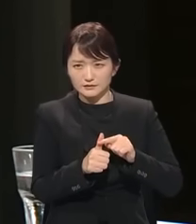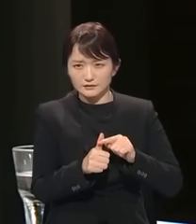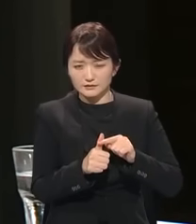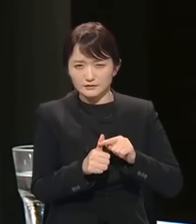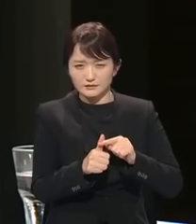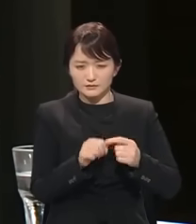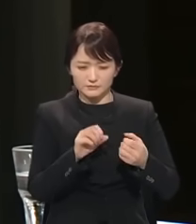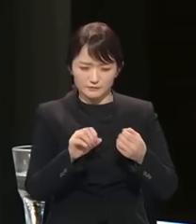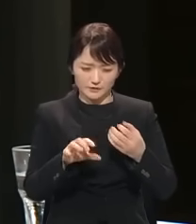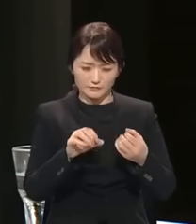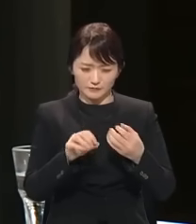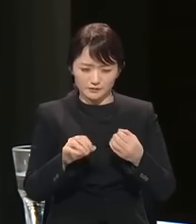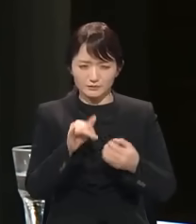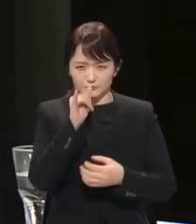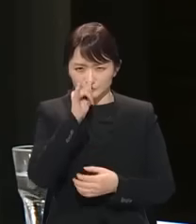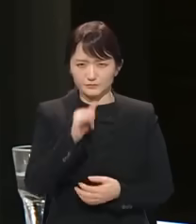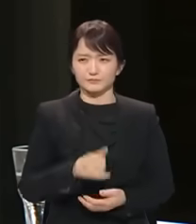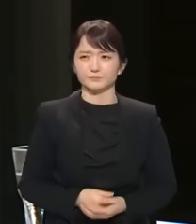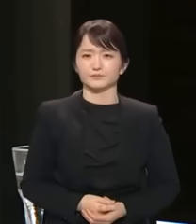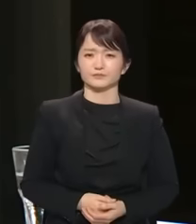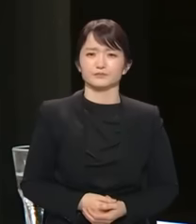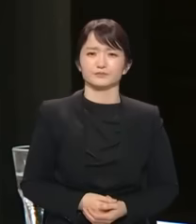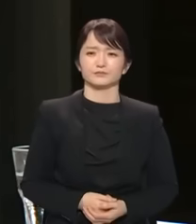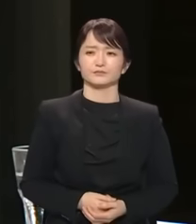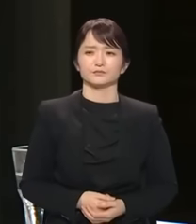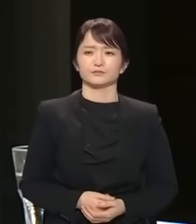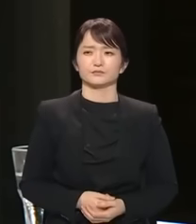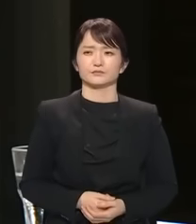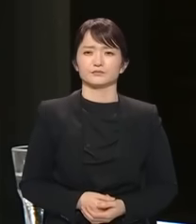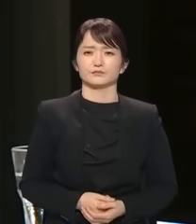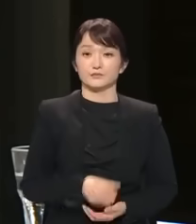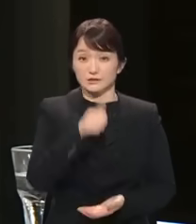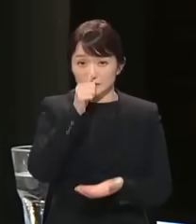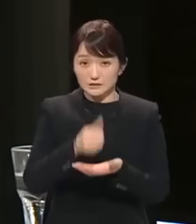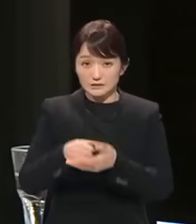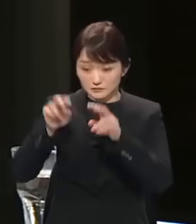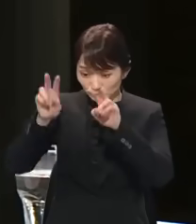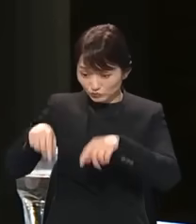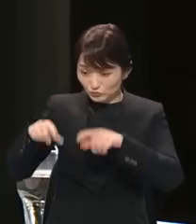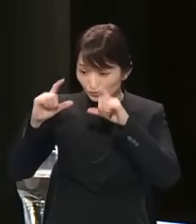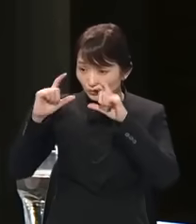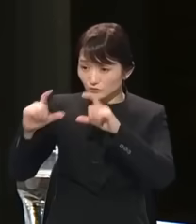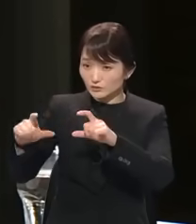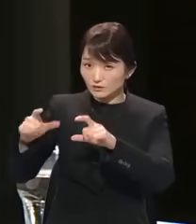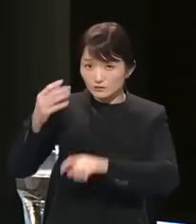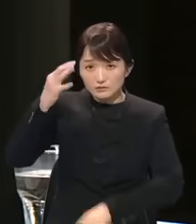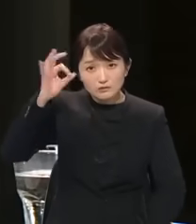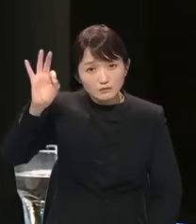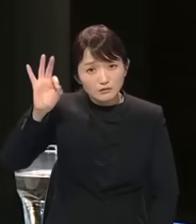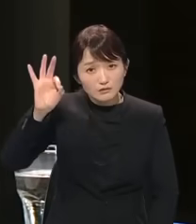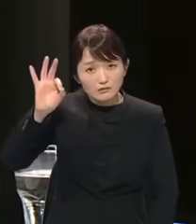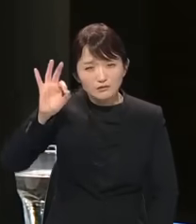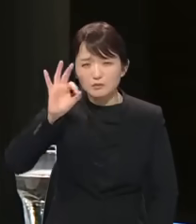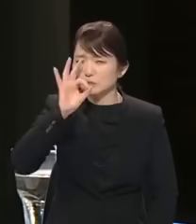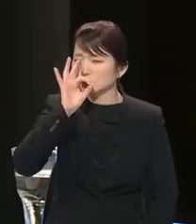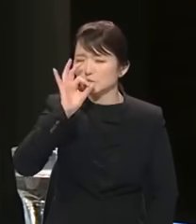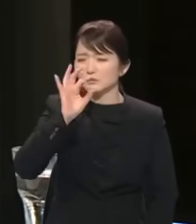주고 계세요 자 무혐의 이거 받아들일 수